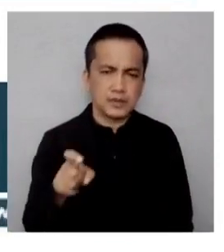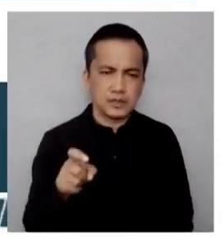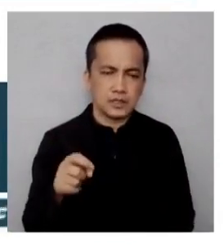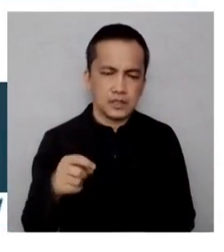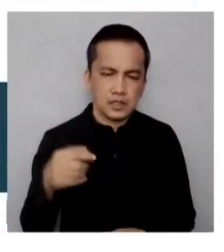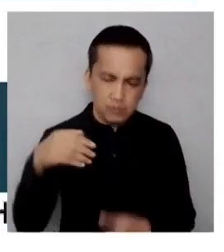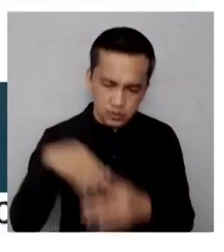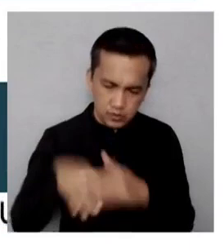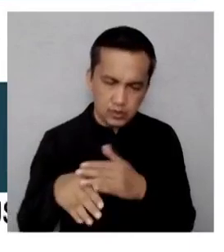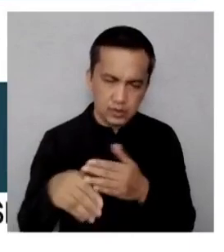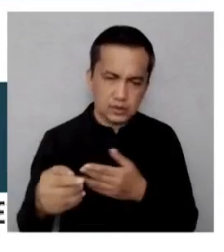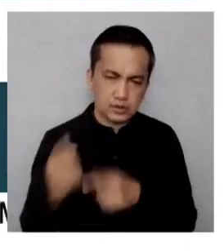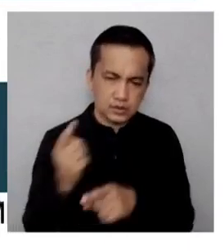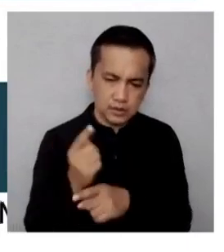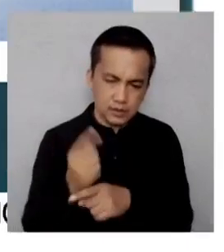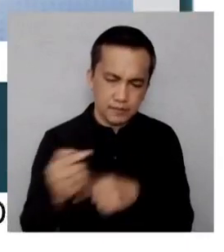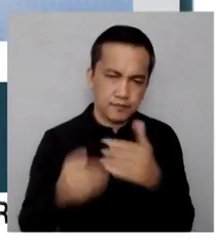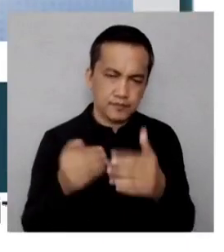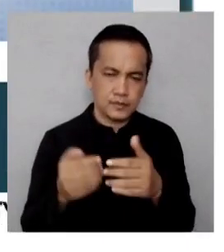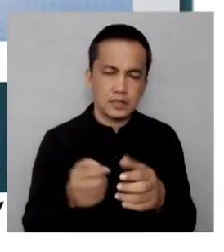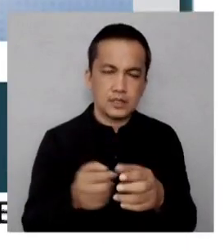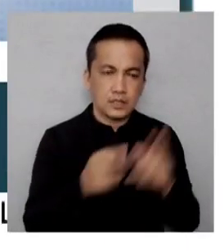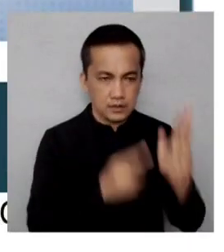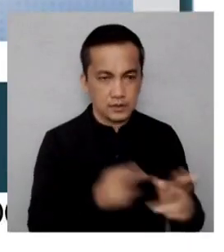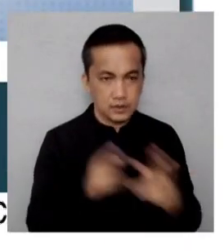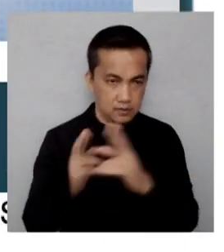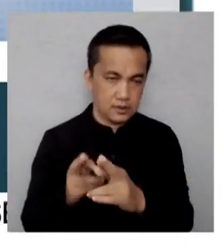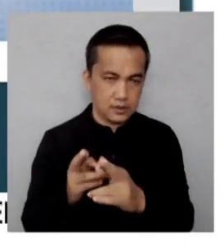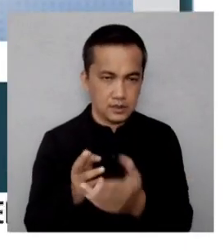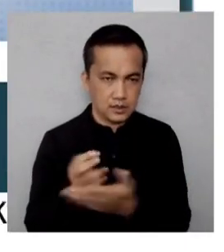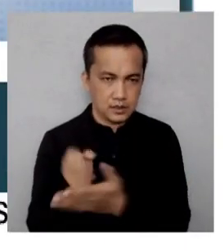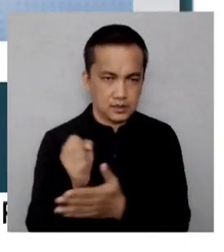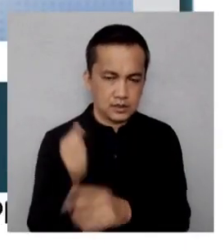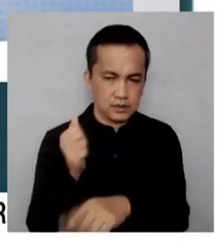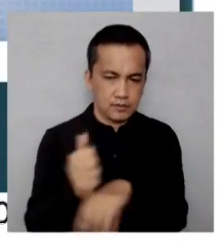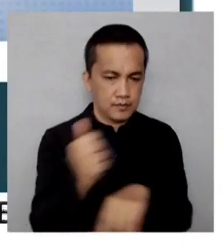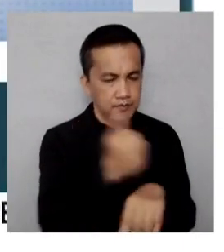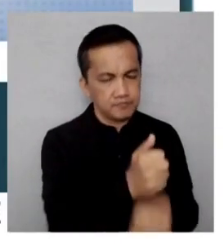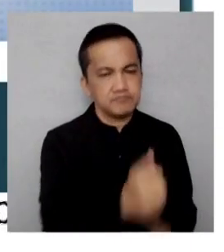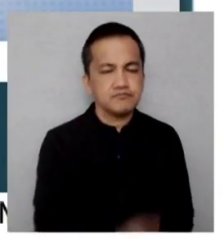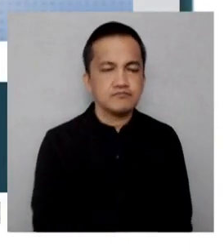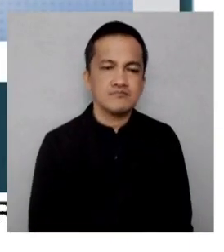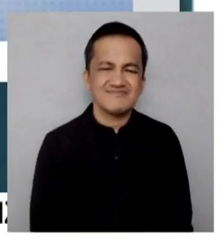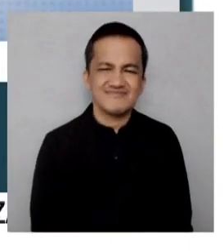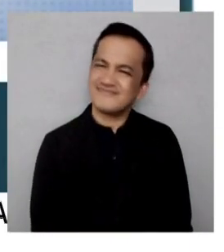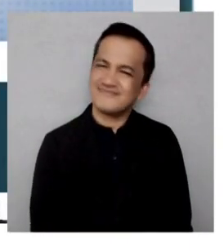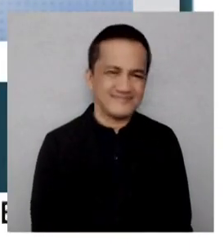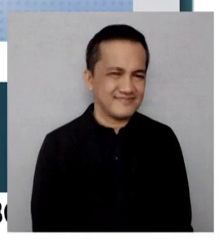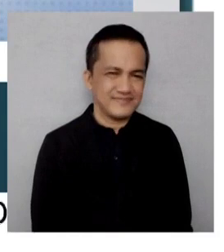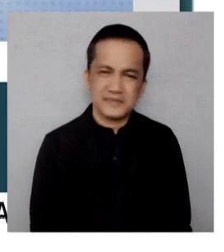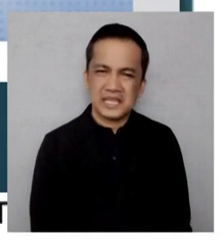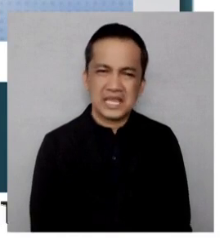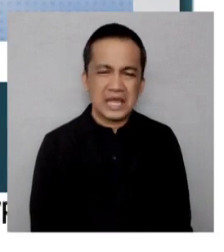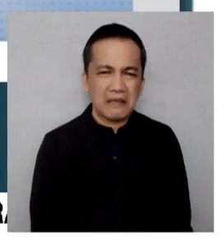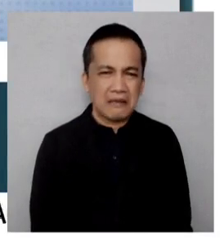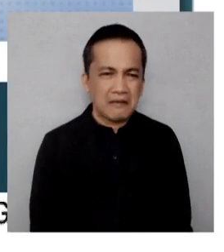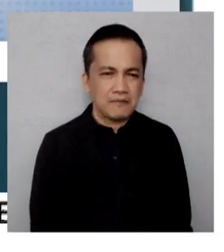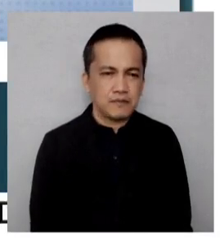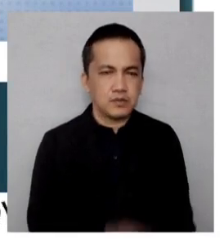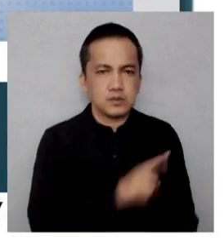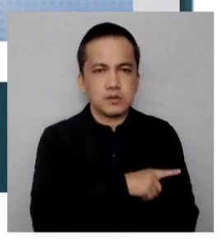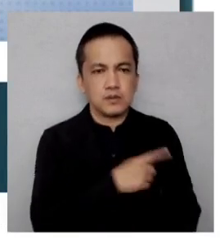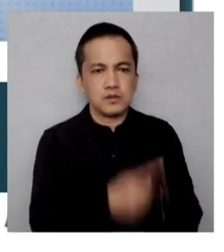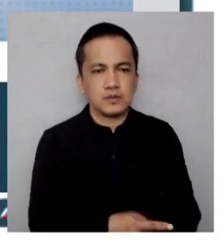process at ma-respect yung rights ng mga inaakusahan, kasi parang napaka makapangyarihan pa